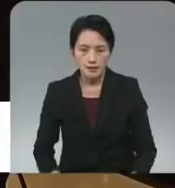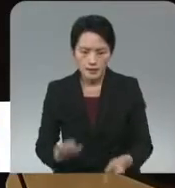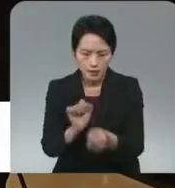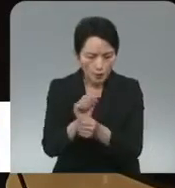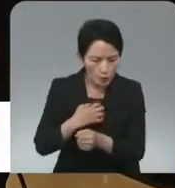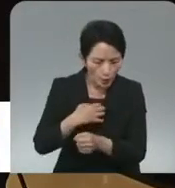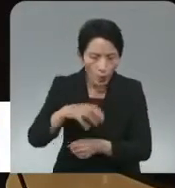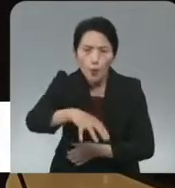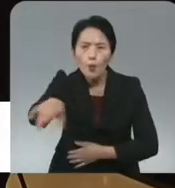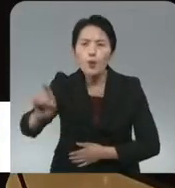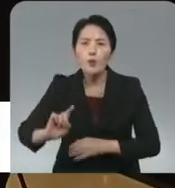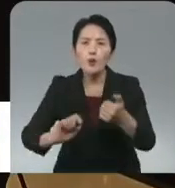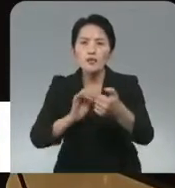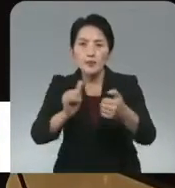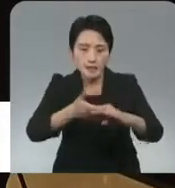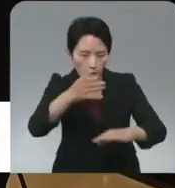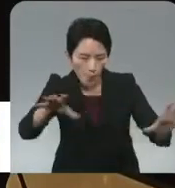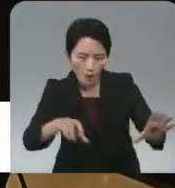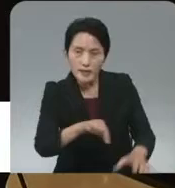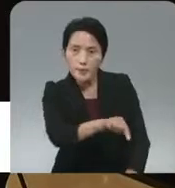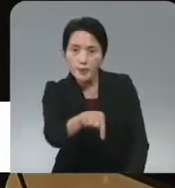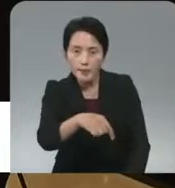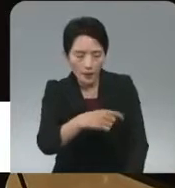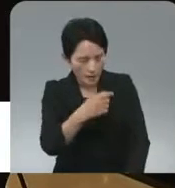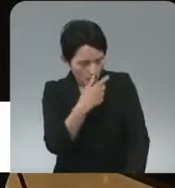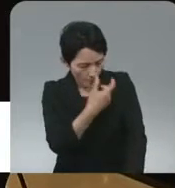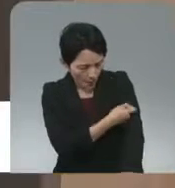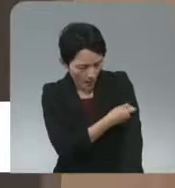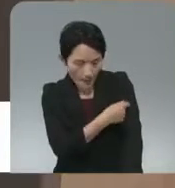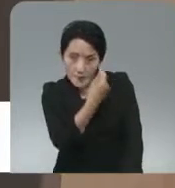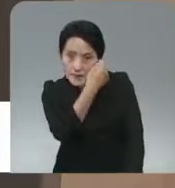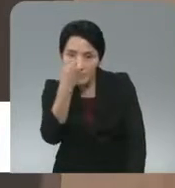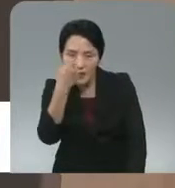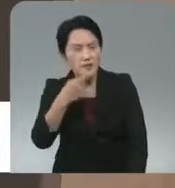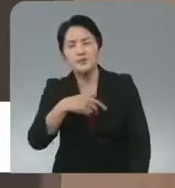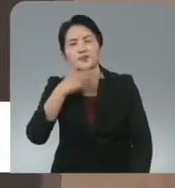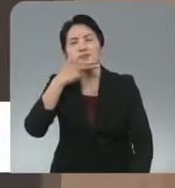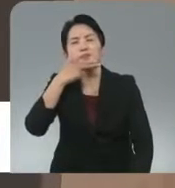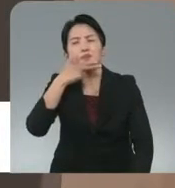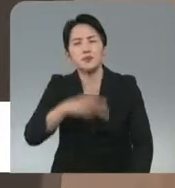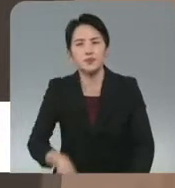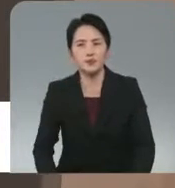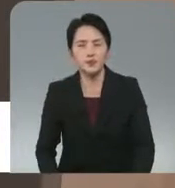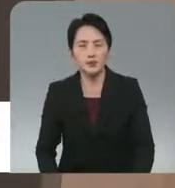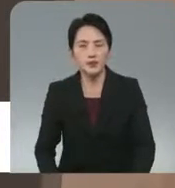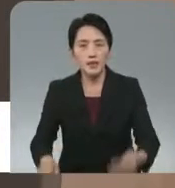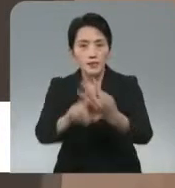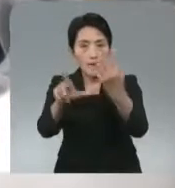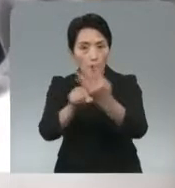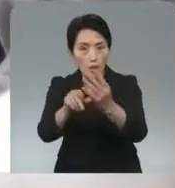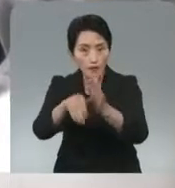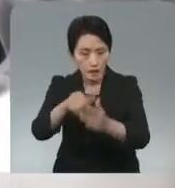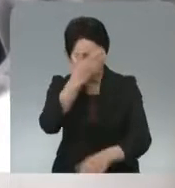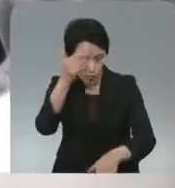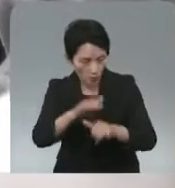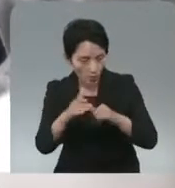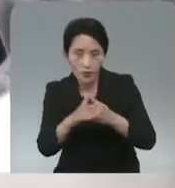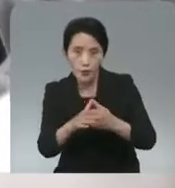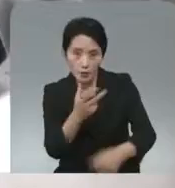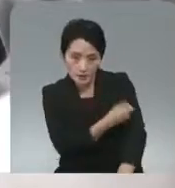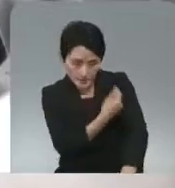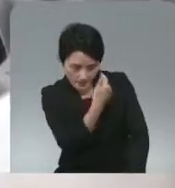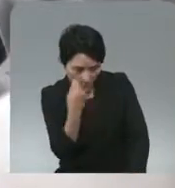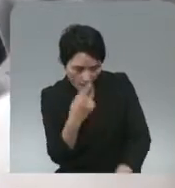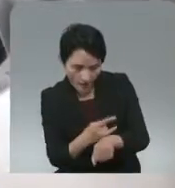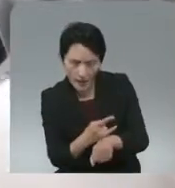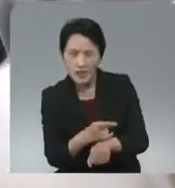hạn chế sử dụng dịch vụ tại các cơ sở như nhà hàng quán cà phê cơ sở thể thao trong nhà phòng karaoke nhà tắm công cộng cơ sở